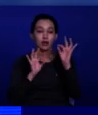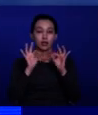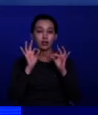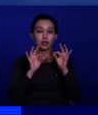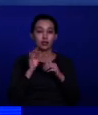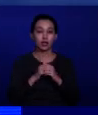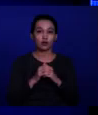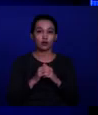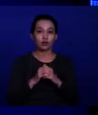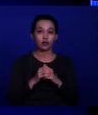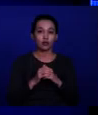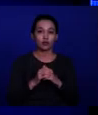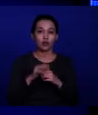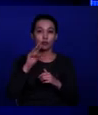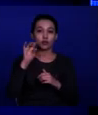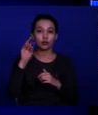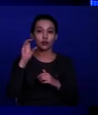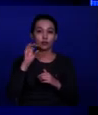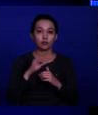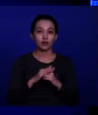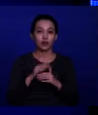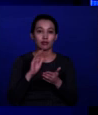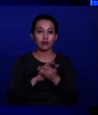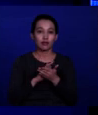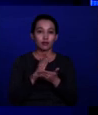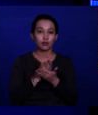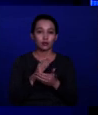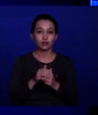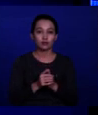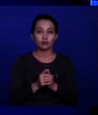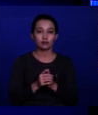Vaqt o'lchov birliklar orasidagi munosabat bilan tanishib olsak.